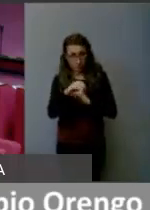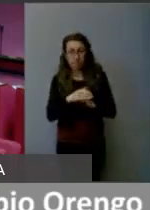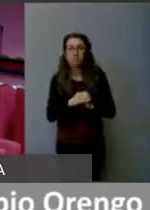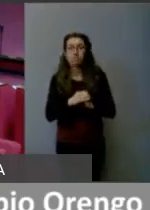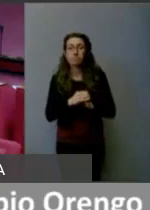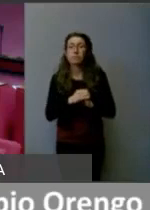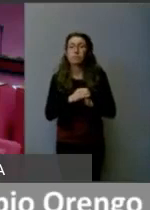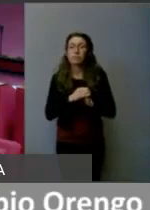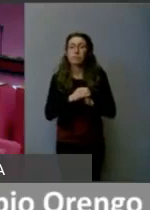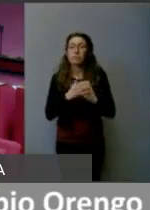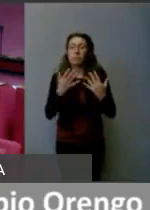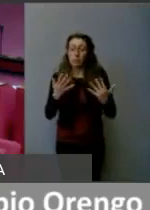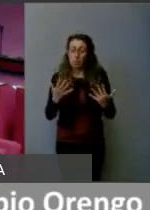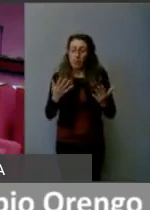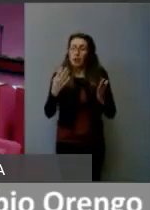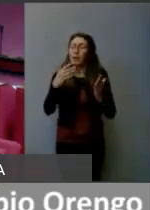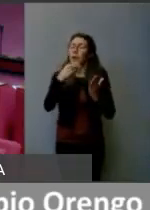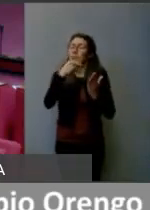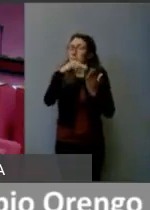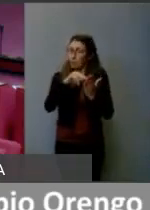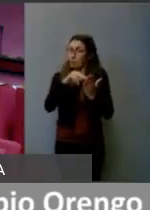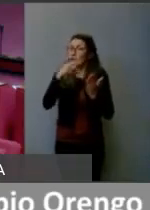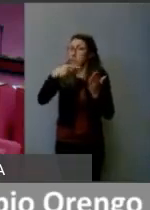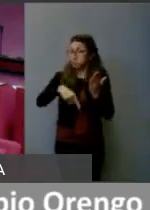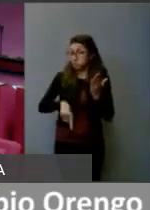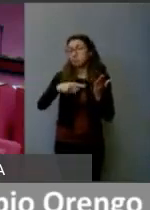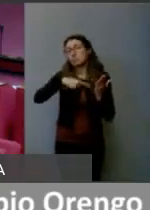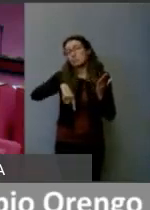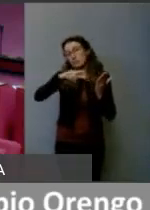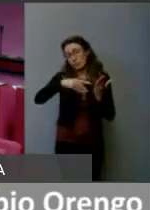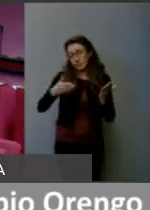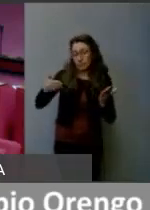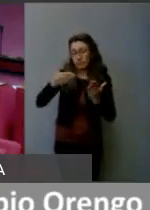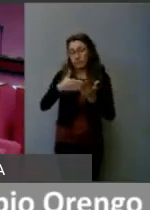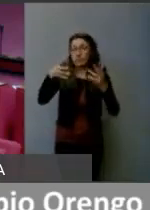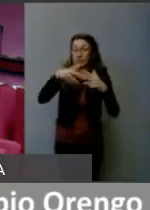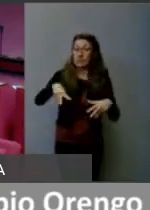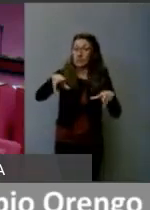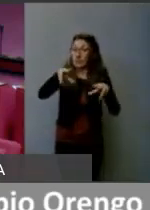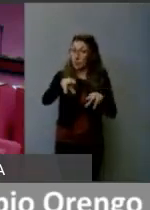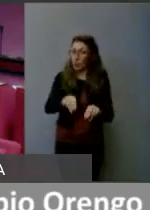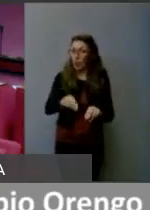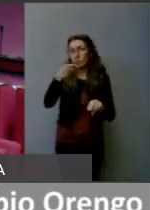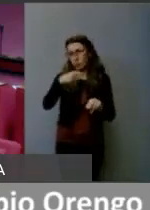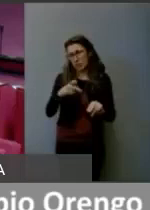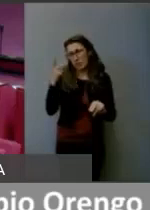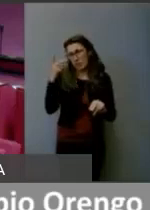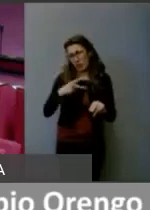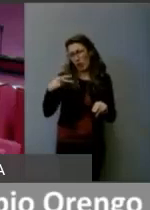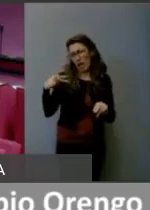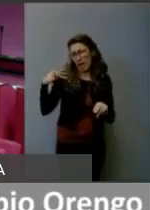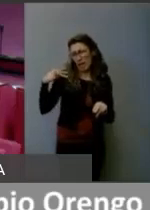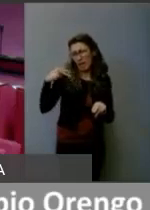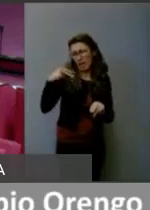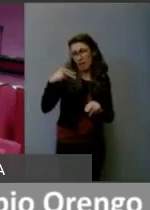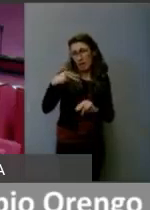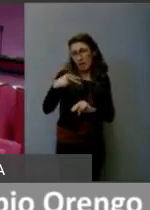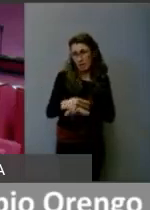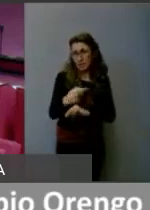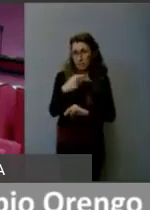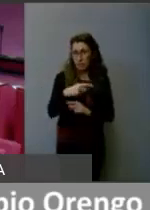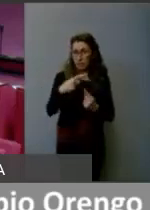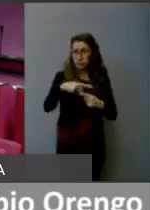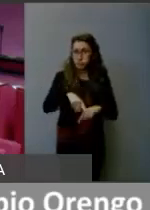questa diciamo, mozione, quindi riproponiamo, che nel frattempo diciamo, è passato anche molto tempo, perché questa mozione è del 3